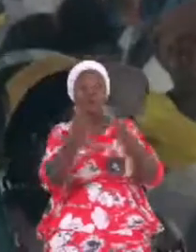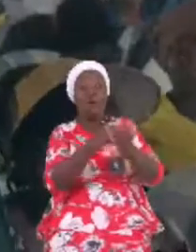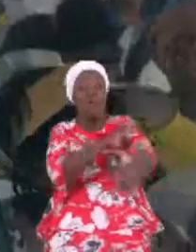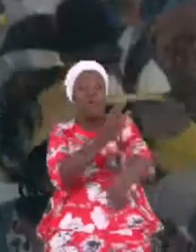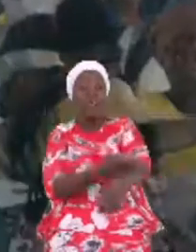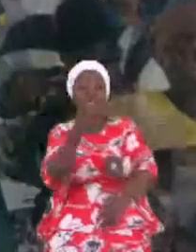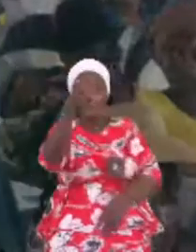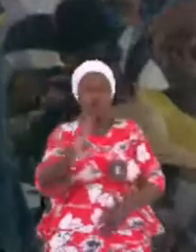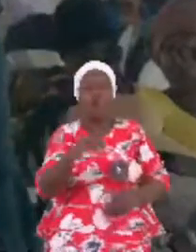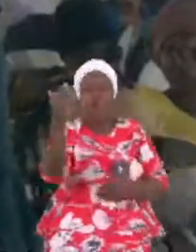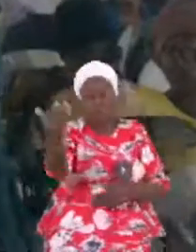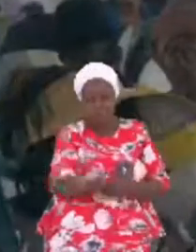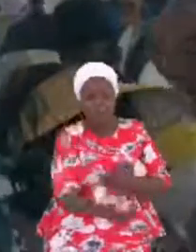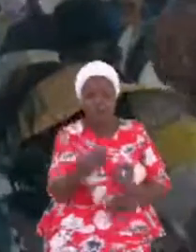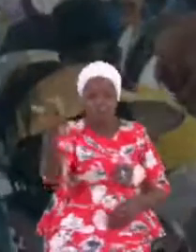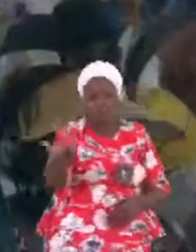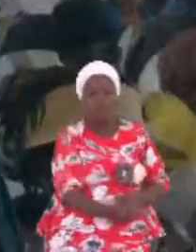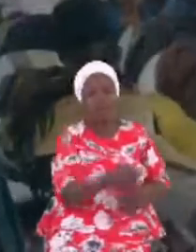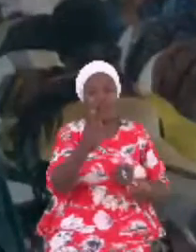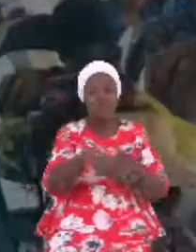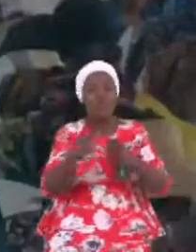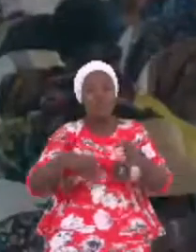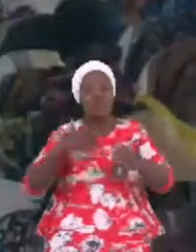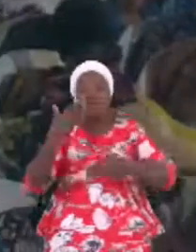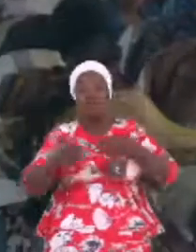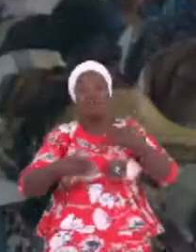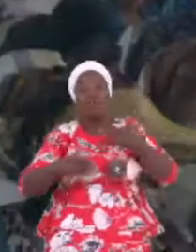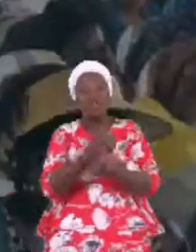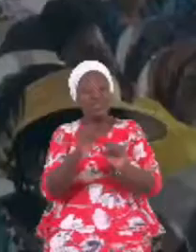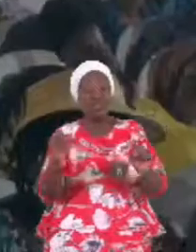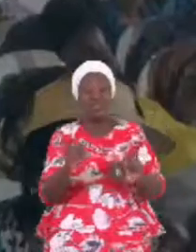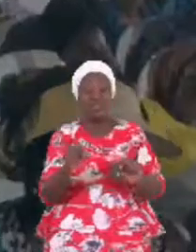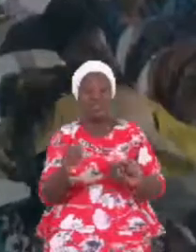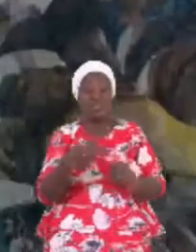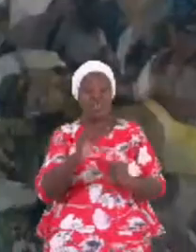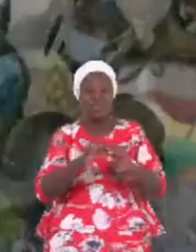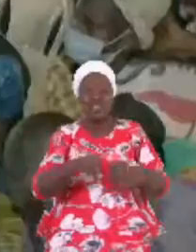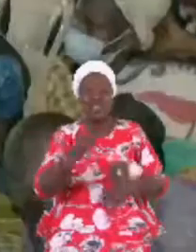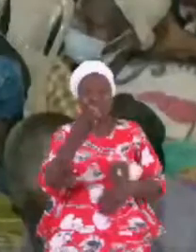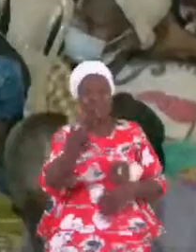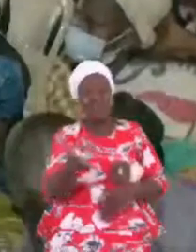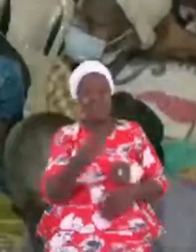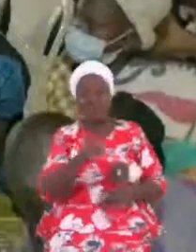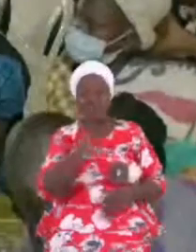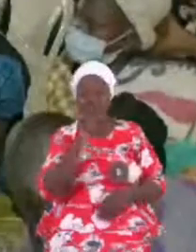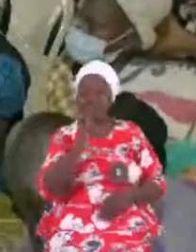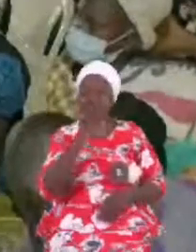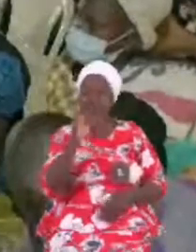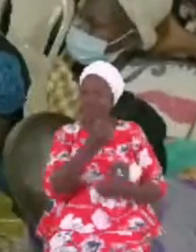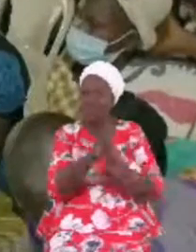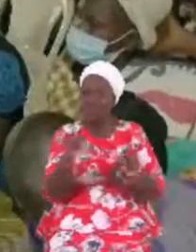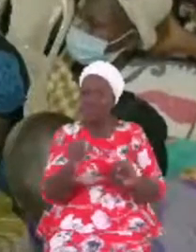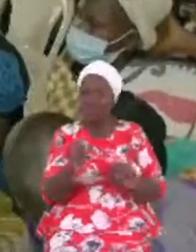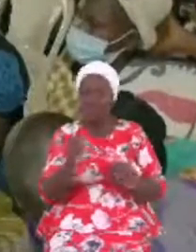Tout-Puissant. Sois le bienvenu dans la joie du salut. Si tu es là-bas, tu n'es pas sûr de